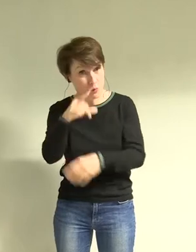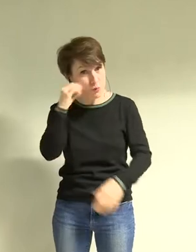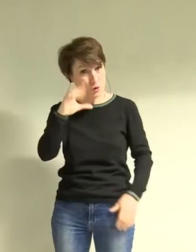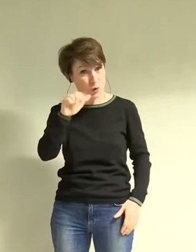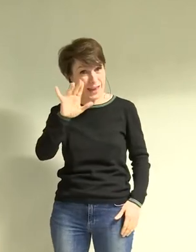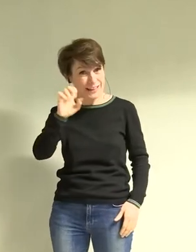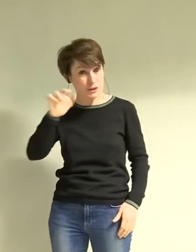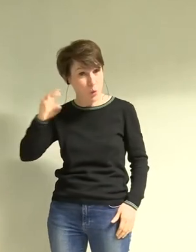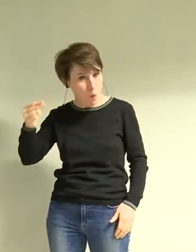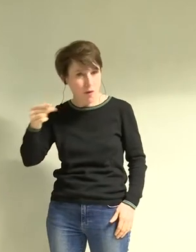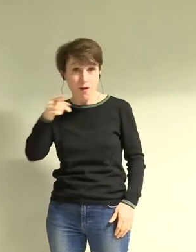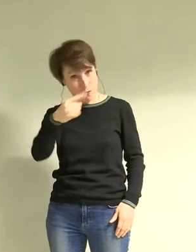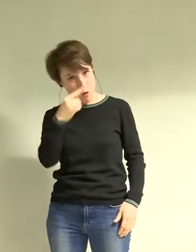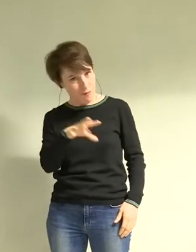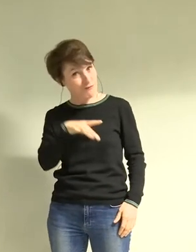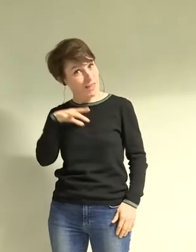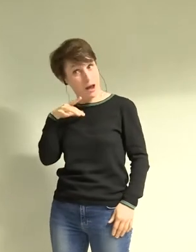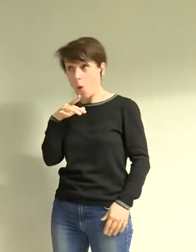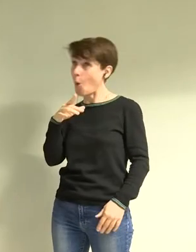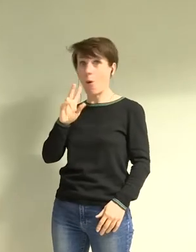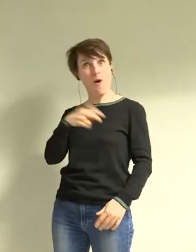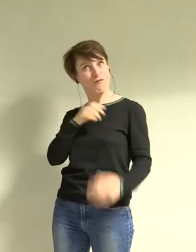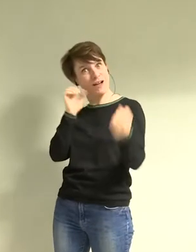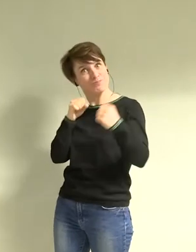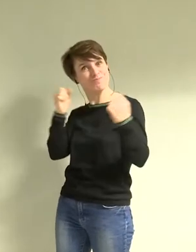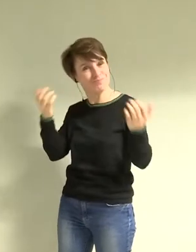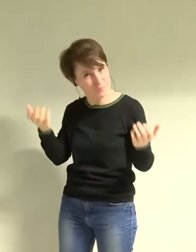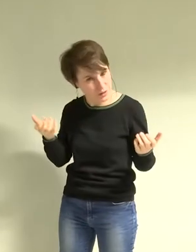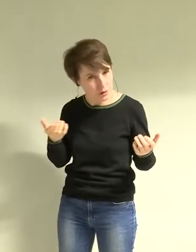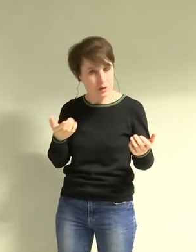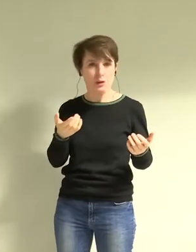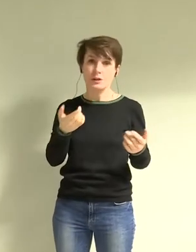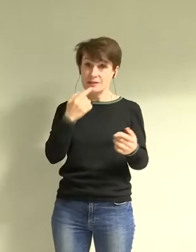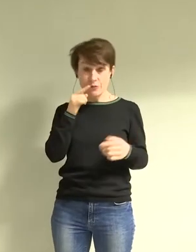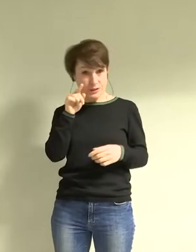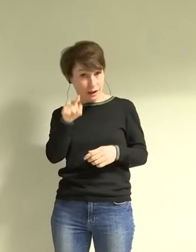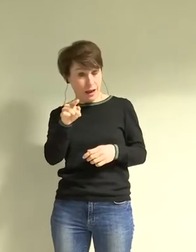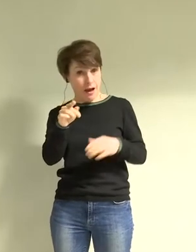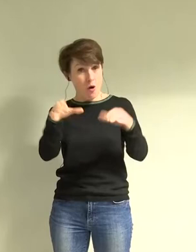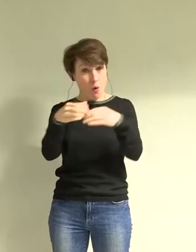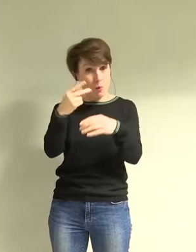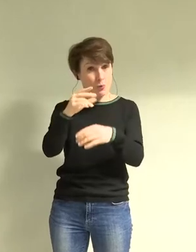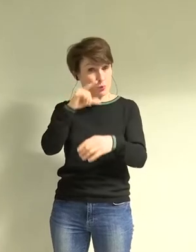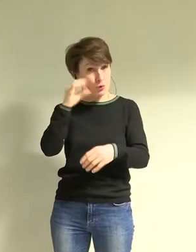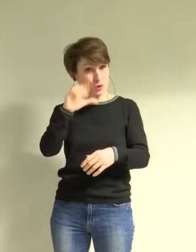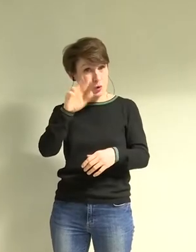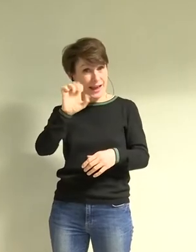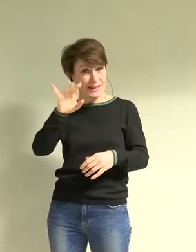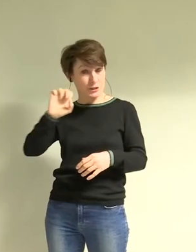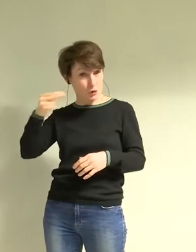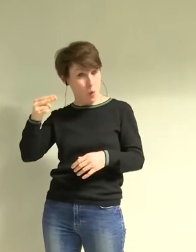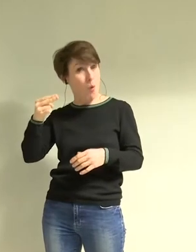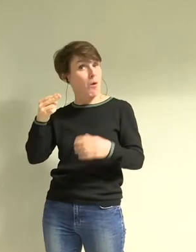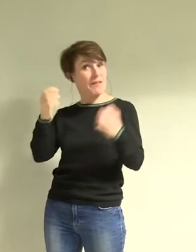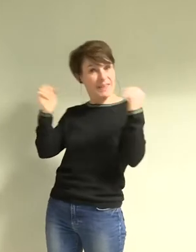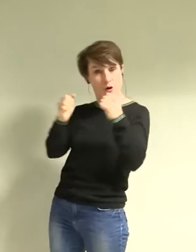que vous devez ressentir et réciproquement les membres du groupe os et ddc donne raison à eric piolle j'imagine que ce doit être une joie or